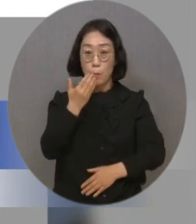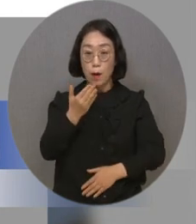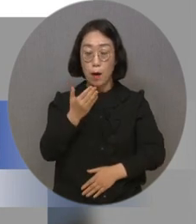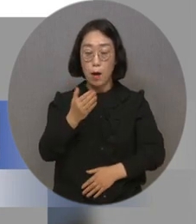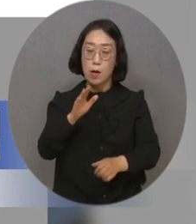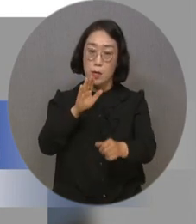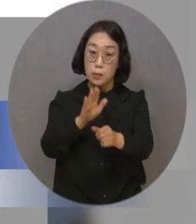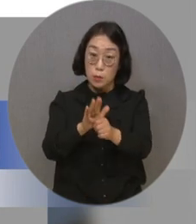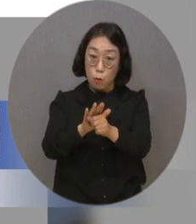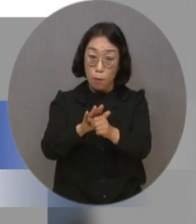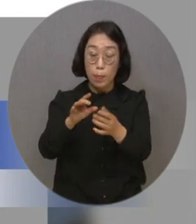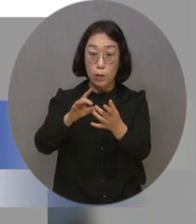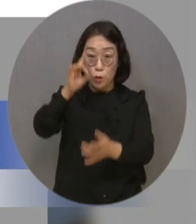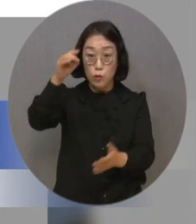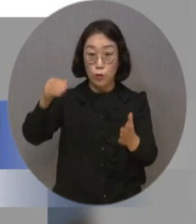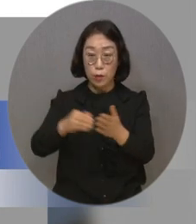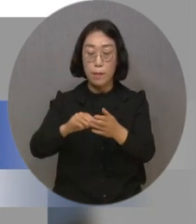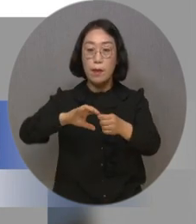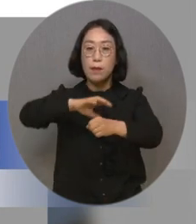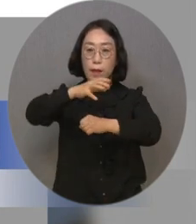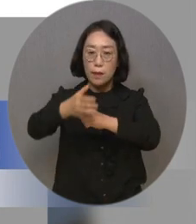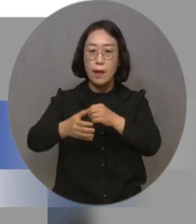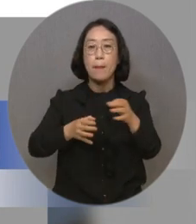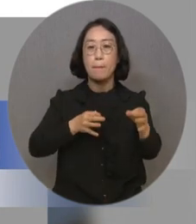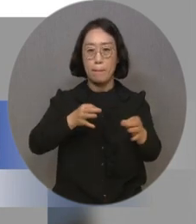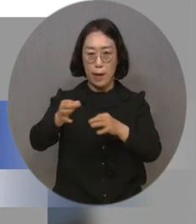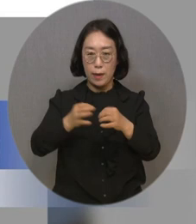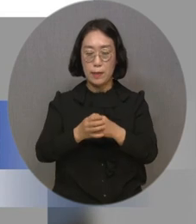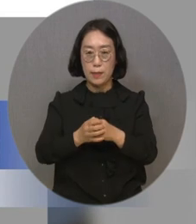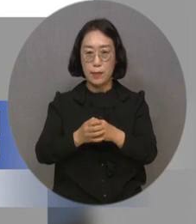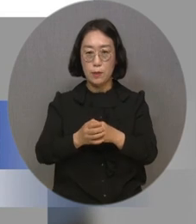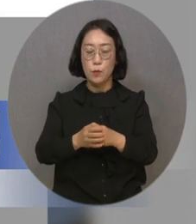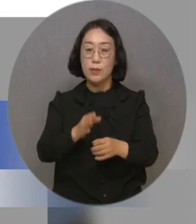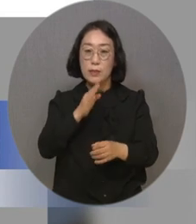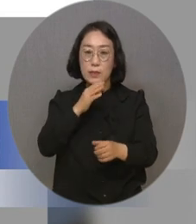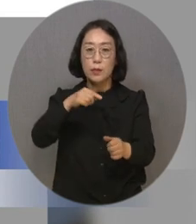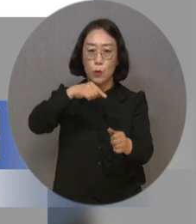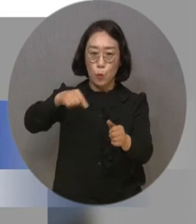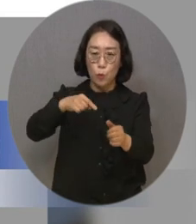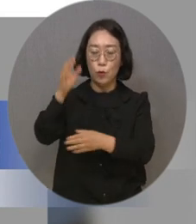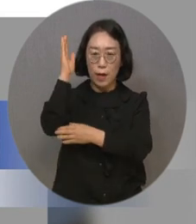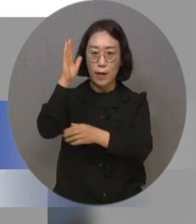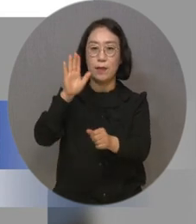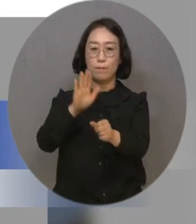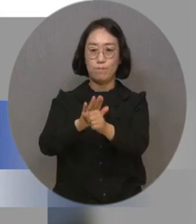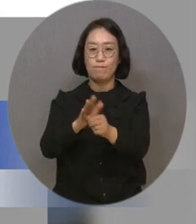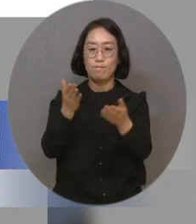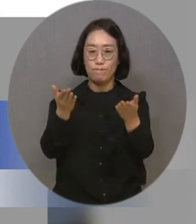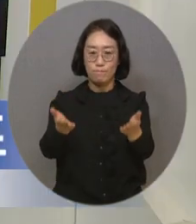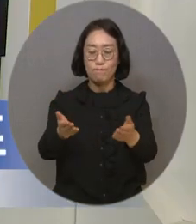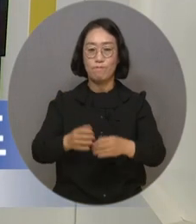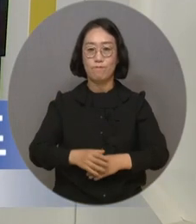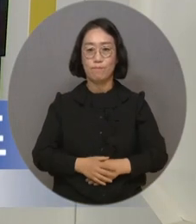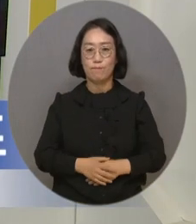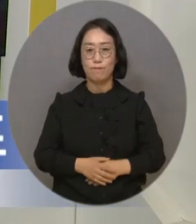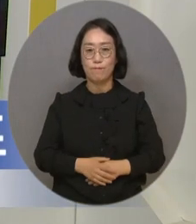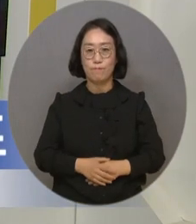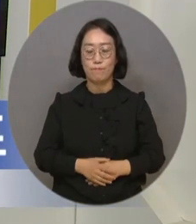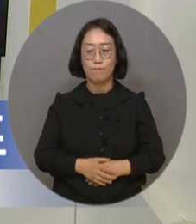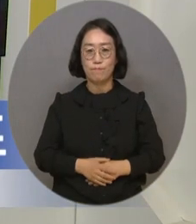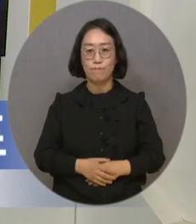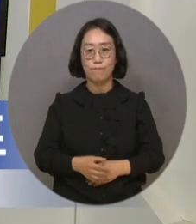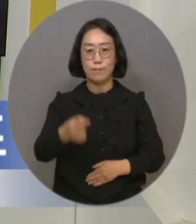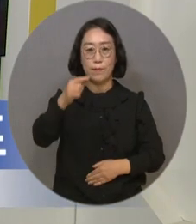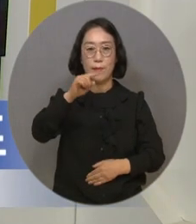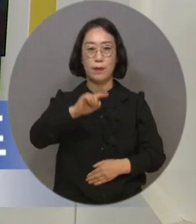사업에 선정되면 해외 온라인 마케팅과 무역 실무 교육 강의 등을 지원받게 됩니다. 다음